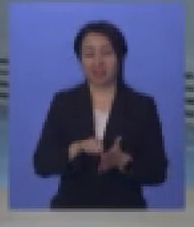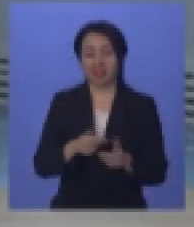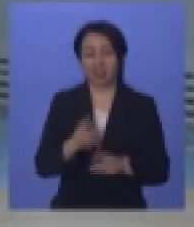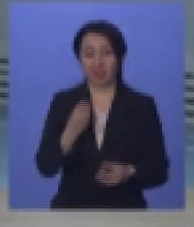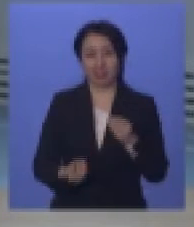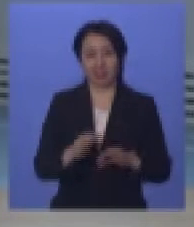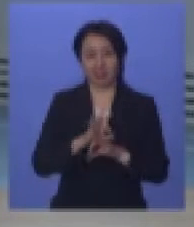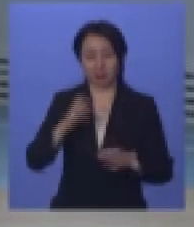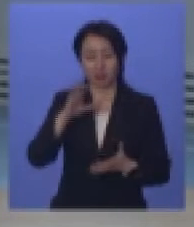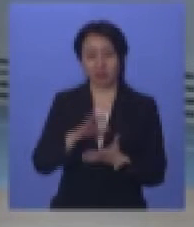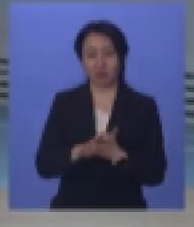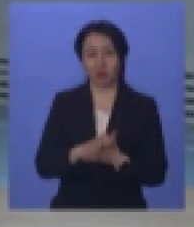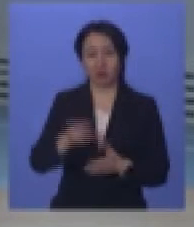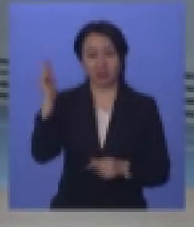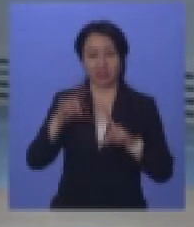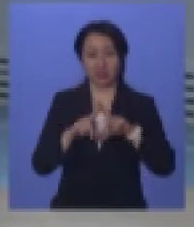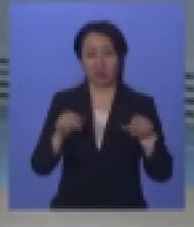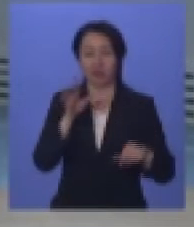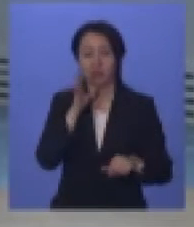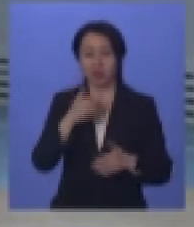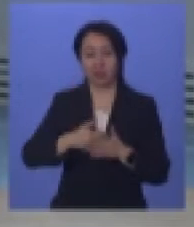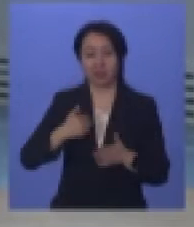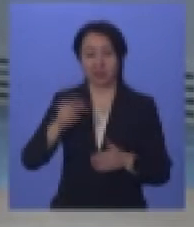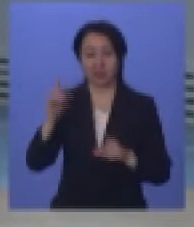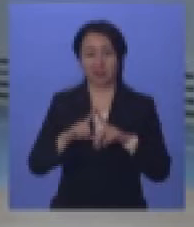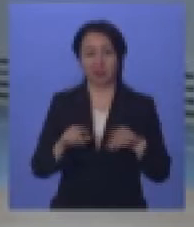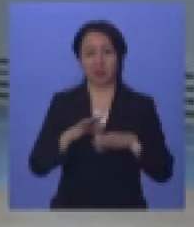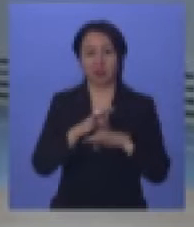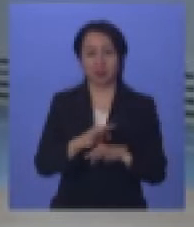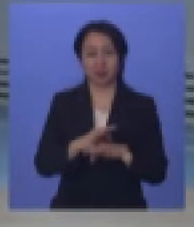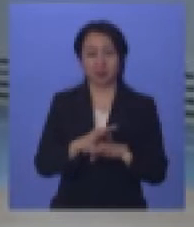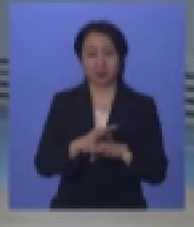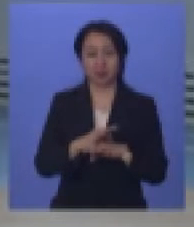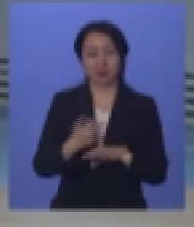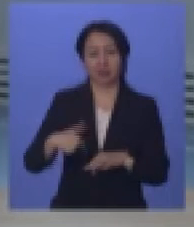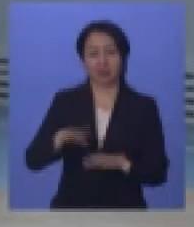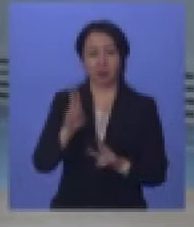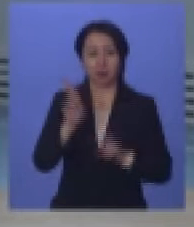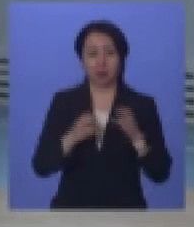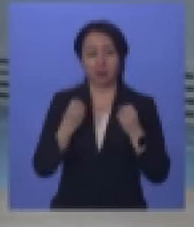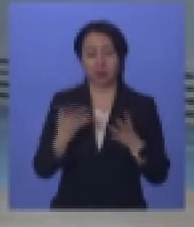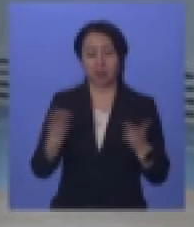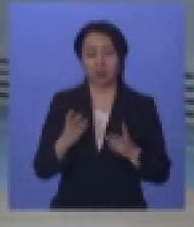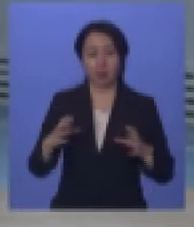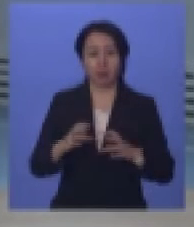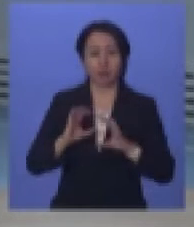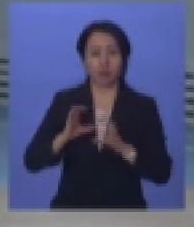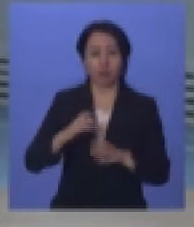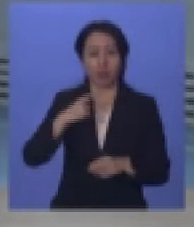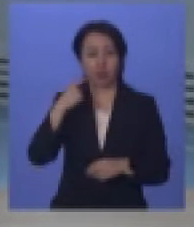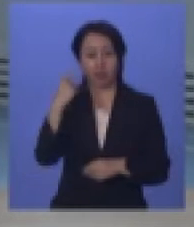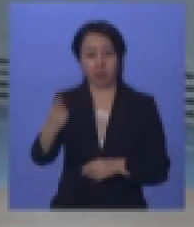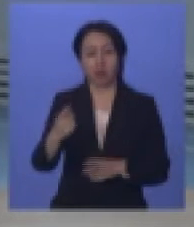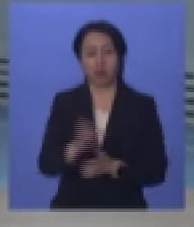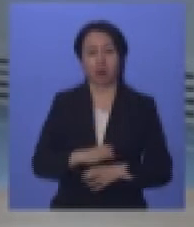Эта игра мне хорошо знакома, еще со школьных времен. Раньше в моей школе она проходила каждый год. В целом правила просты. Нужно бросать мяч как можно дальше.